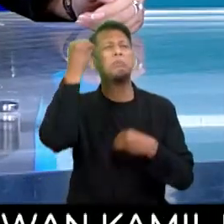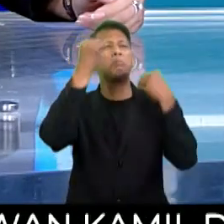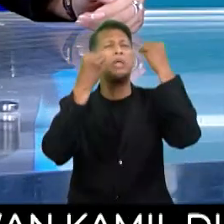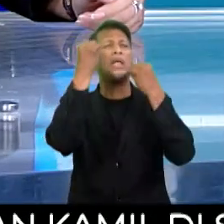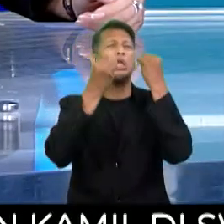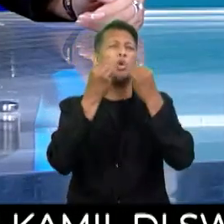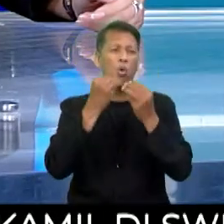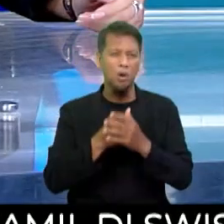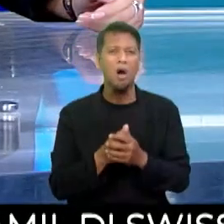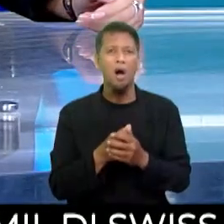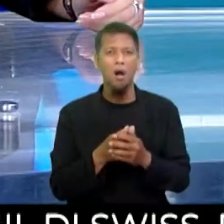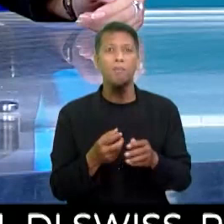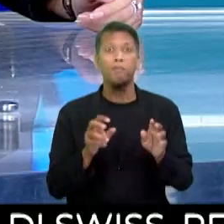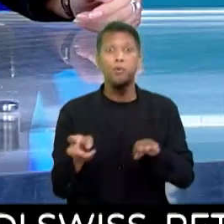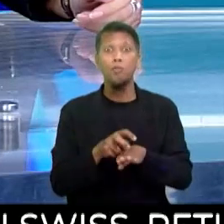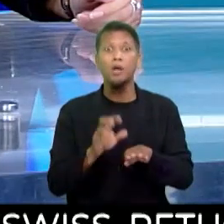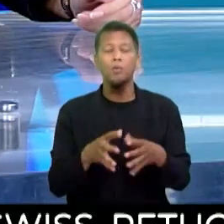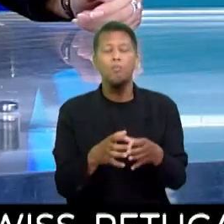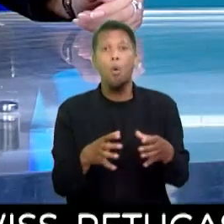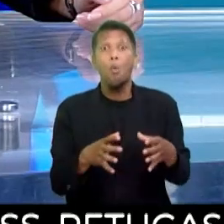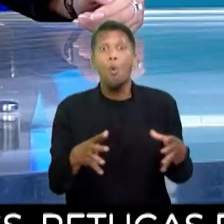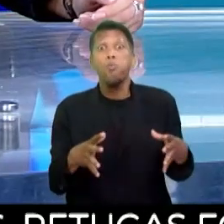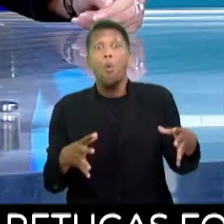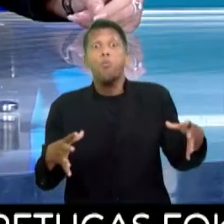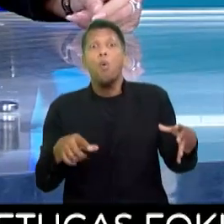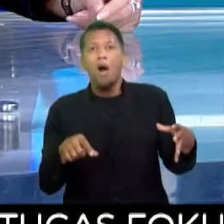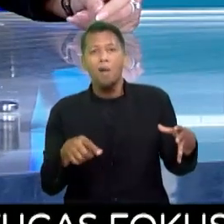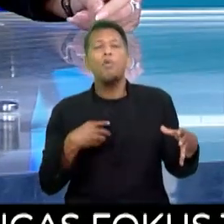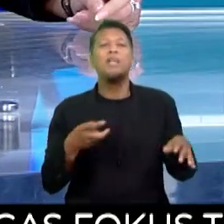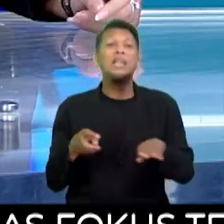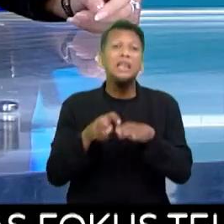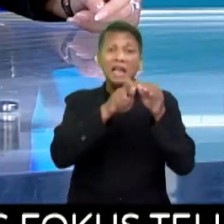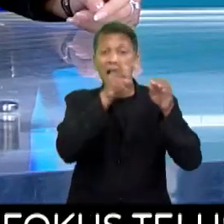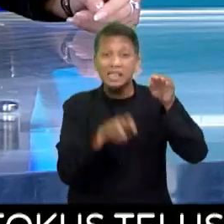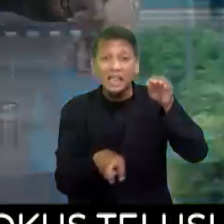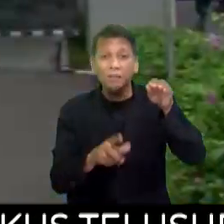ratusan penumpang pun terjadi di stasiun transit Manggarai di jam sibuk pada Senin pagi tadi.